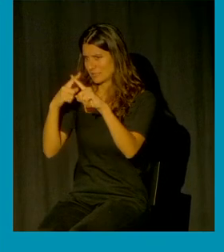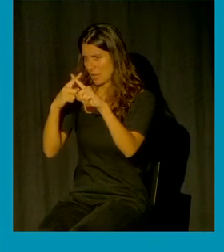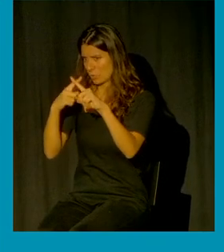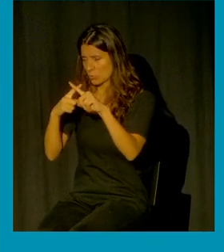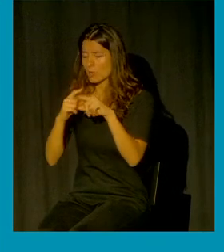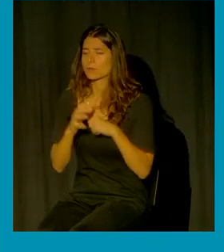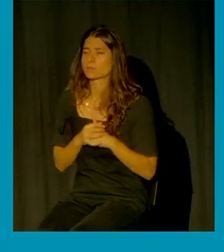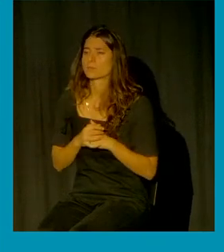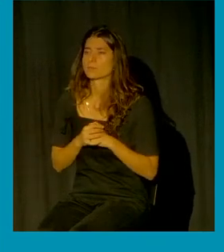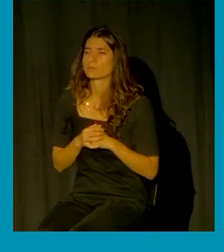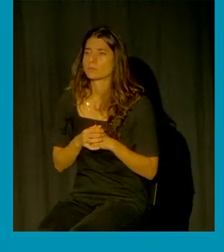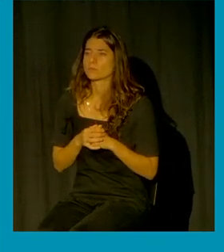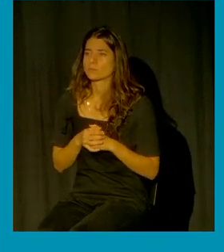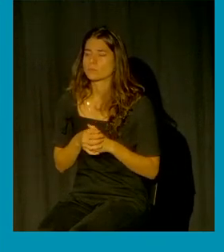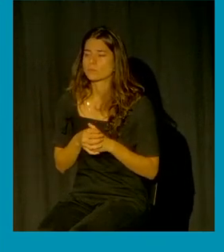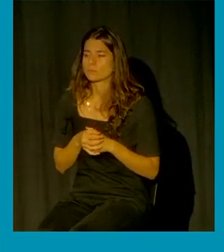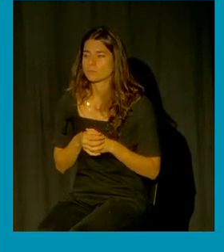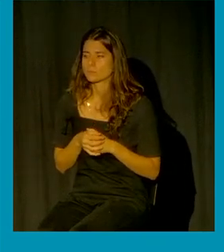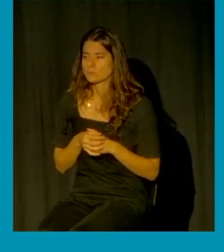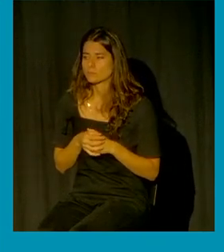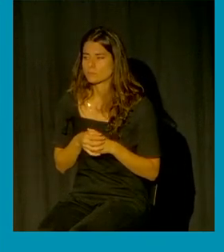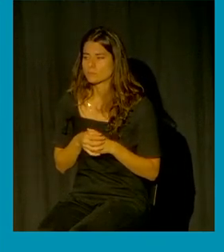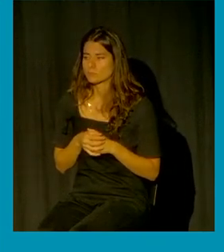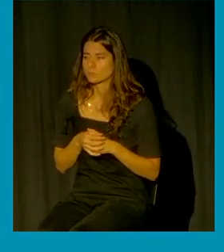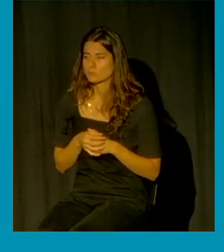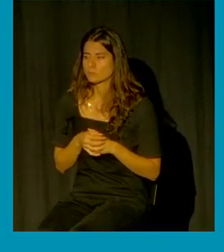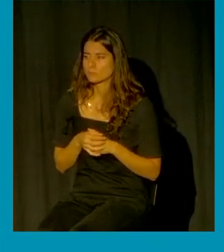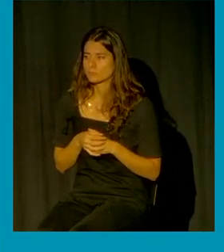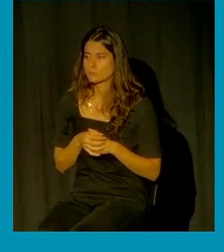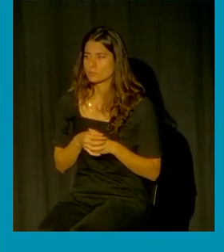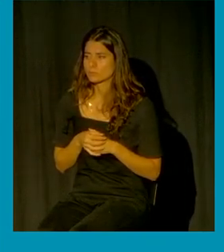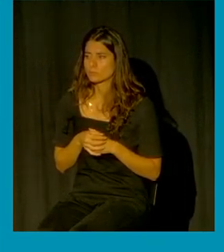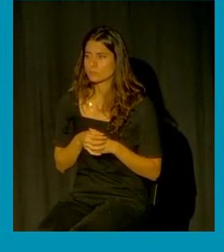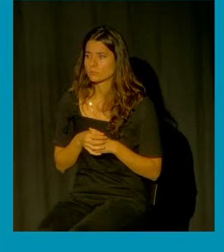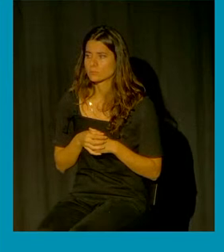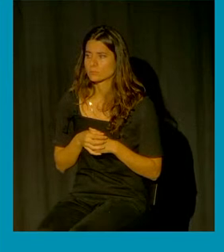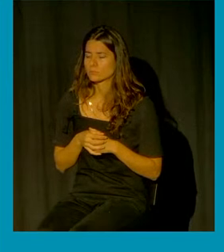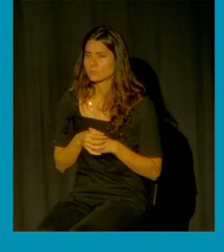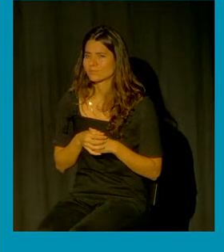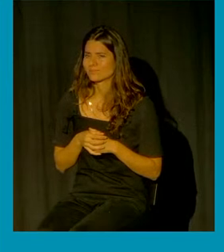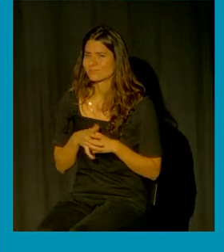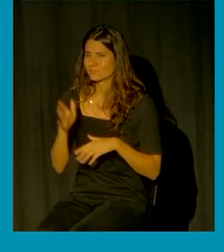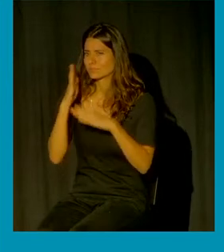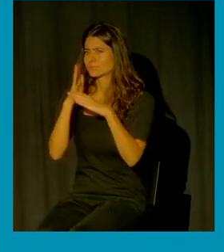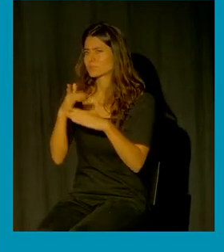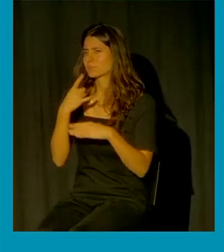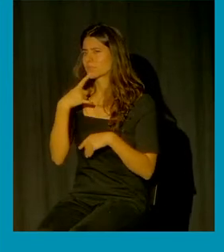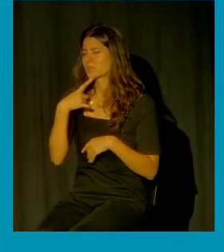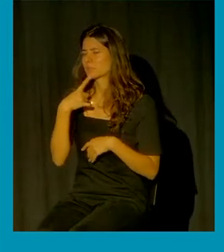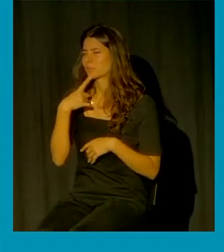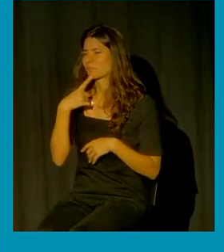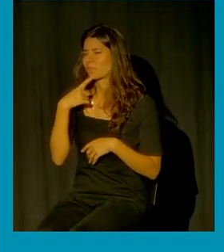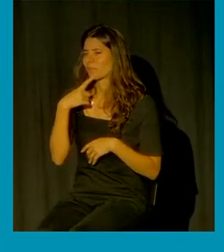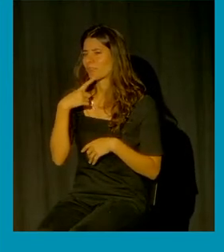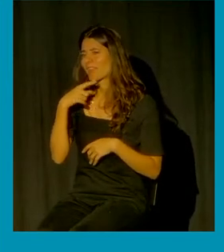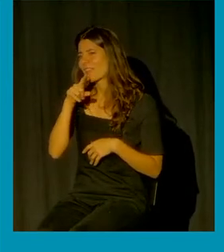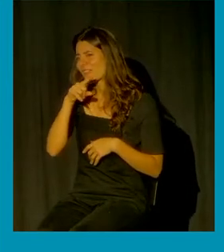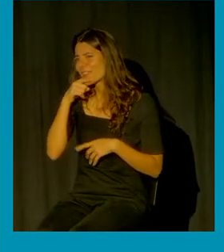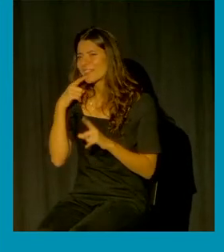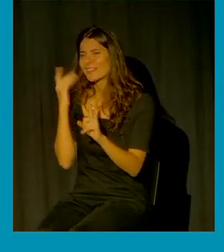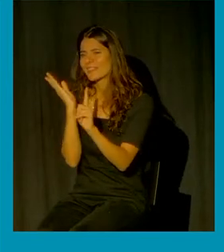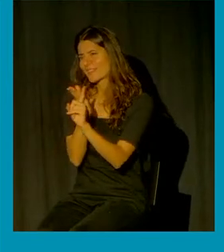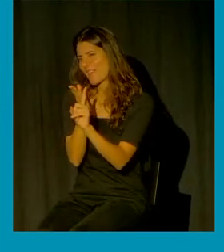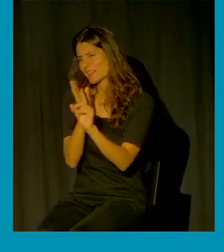'estigui delimitant és una qüestió de com en diuen danys reputacionals danys reputacionals al final sembla que la teva